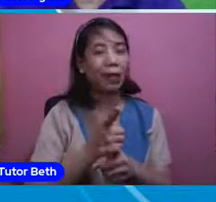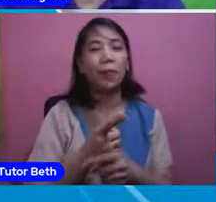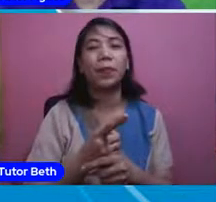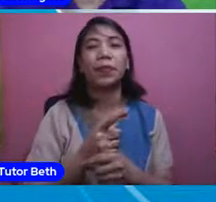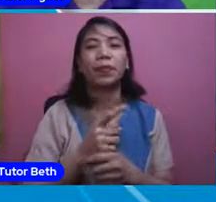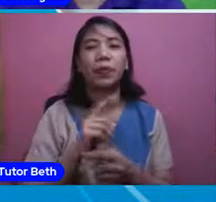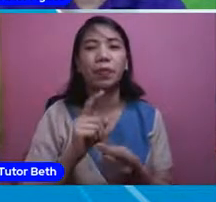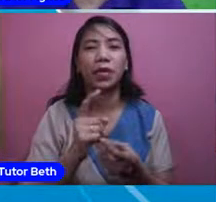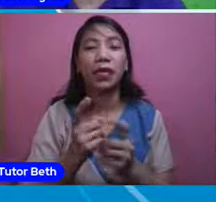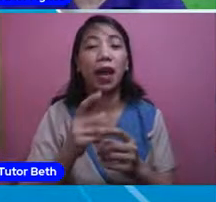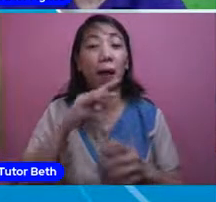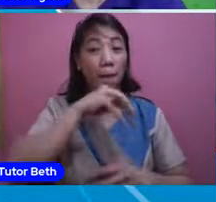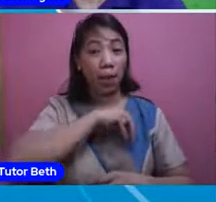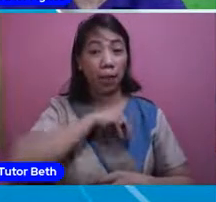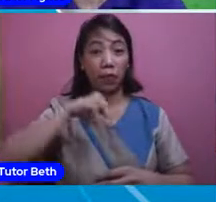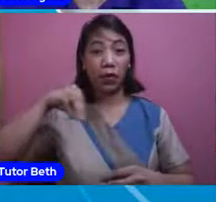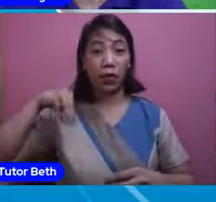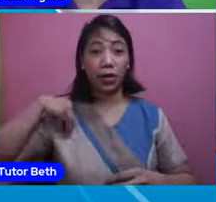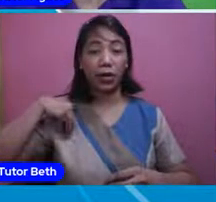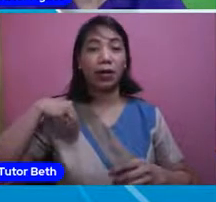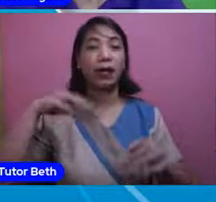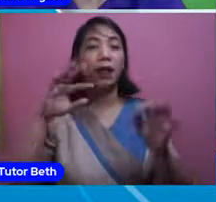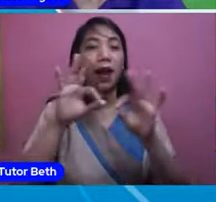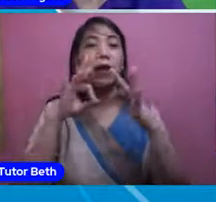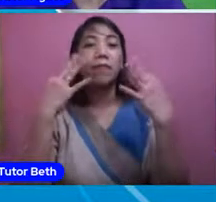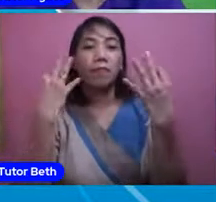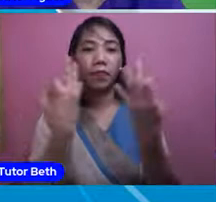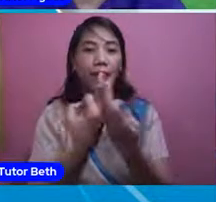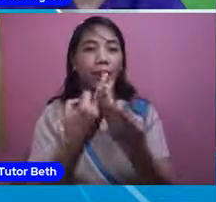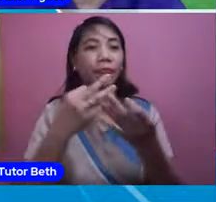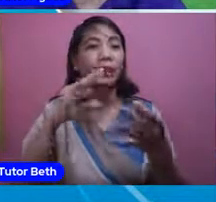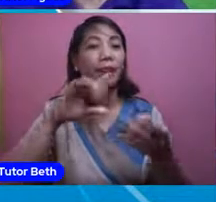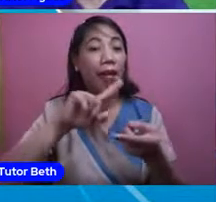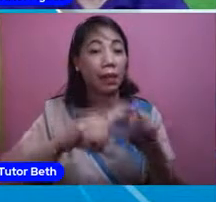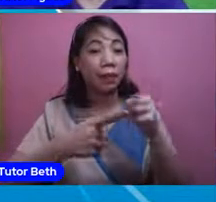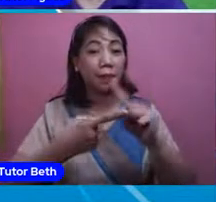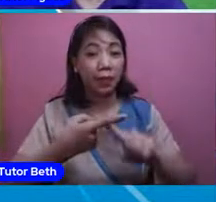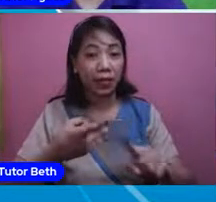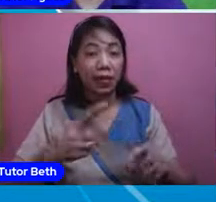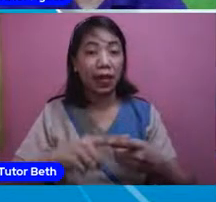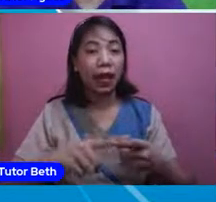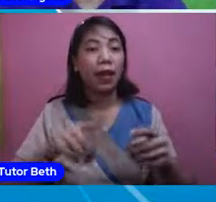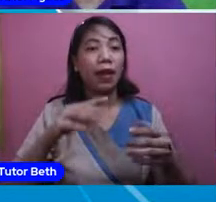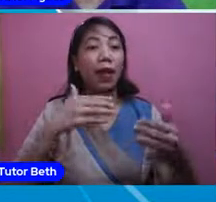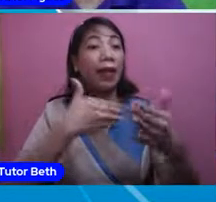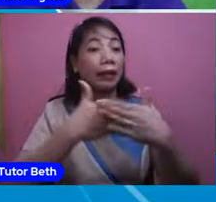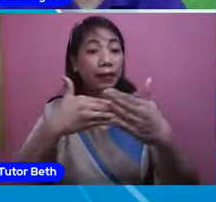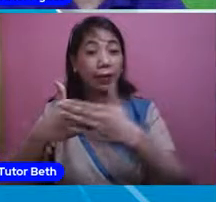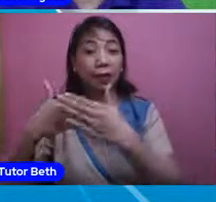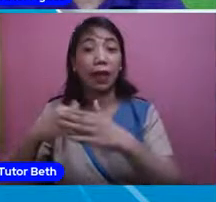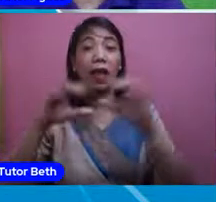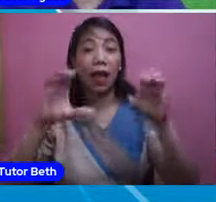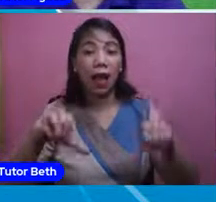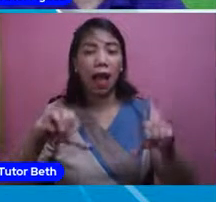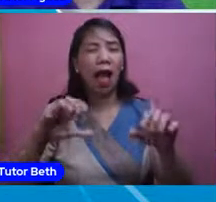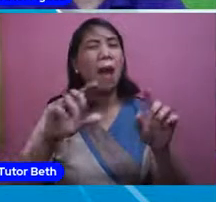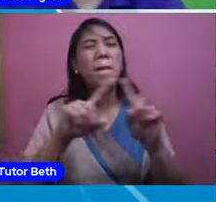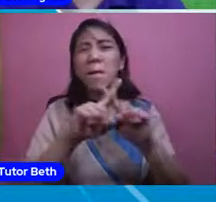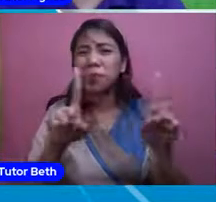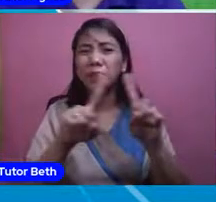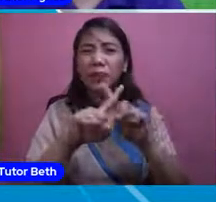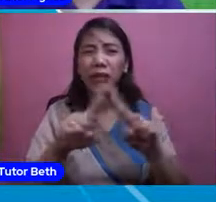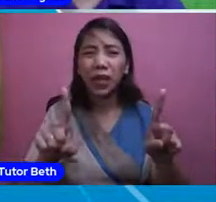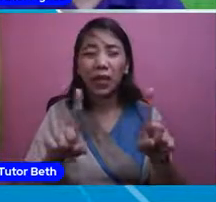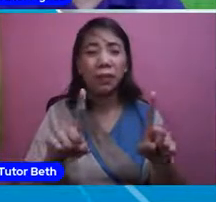membro ng pamilya, kaibigan, at kapitbahay ay magkakaiba rin ang karanasan. Tama,